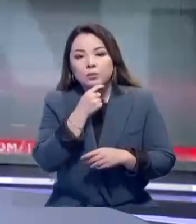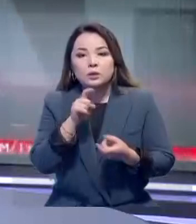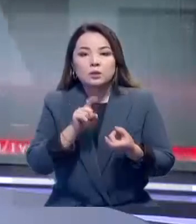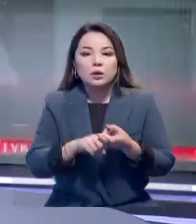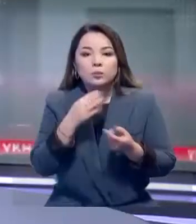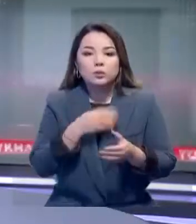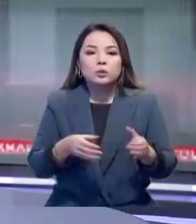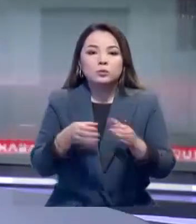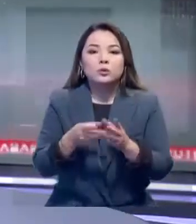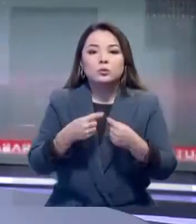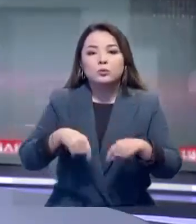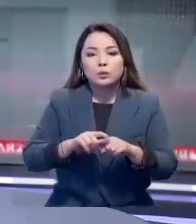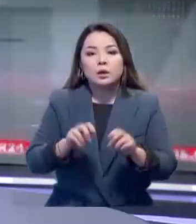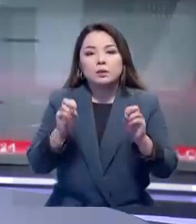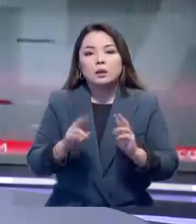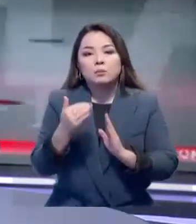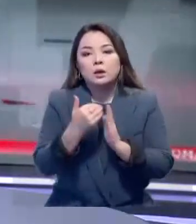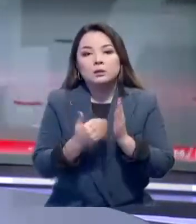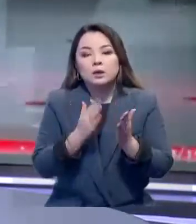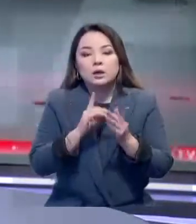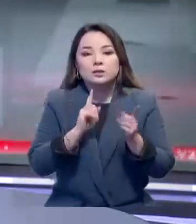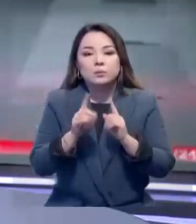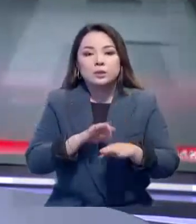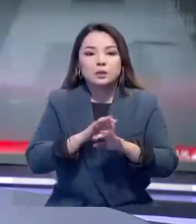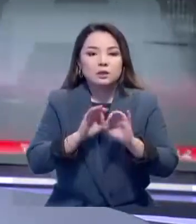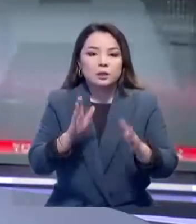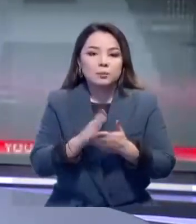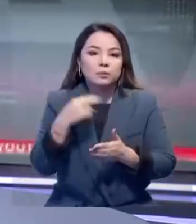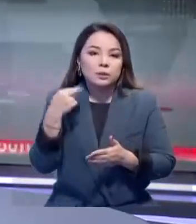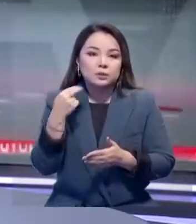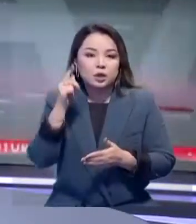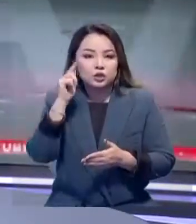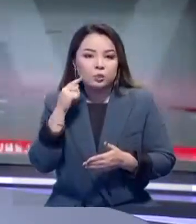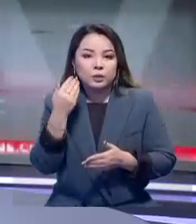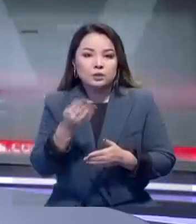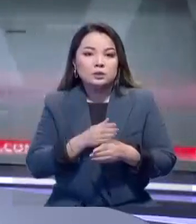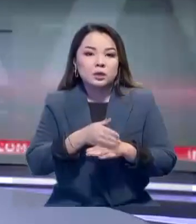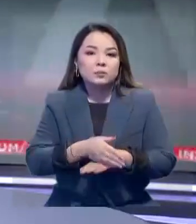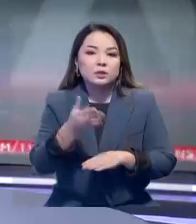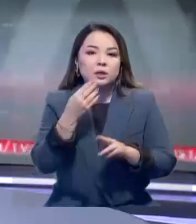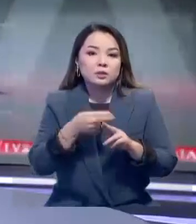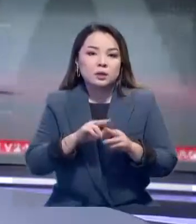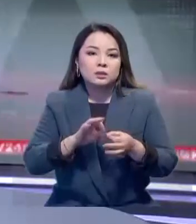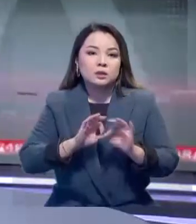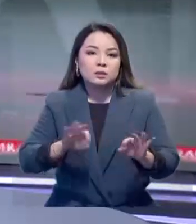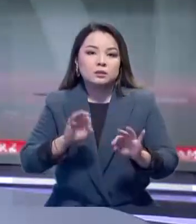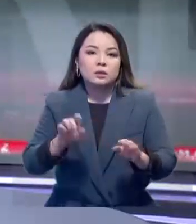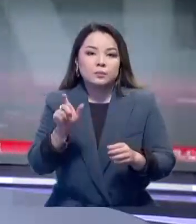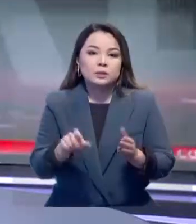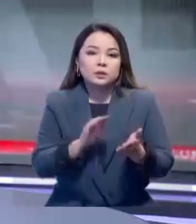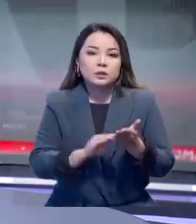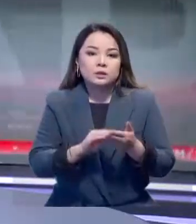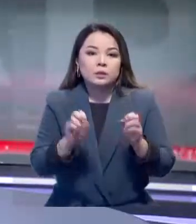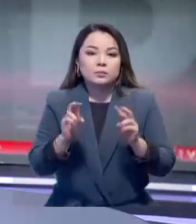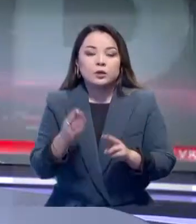арналған Біріккен ұлттар ұйымының арнайы бағдарламасының саммитінде айтты. Президенттің Әзірбайжанға сапары жайлы тілшіміз Дамир Берікұлы